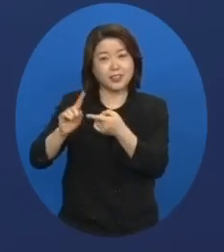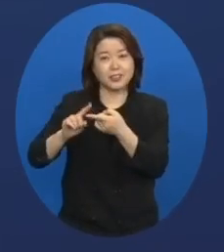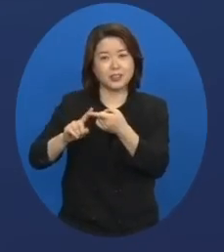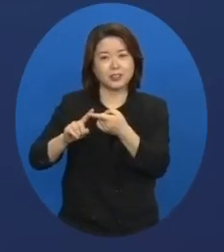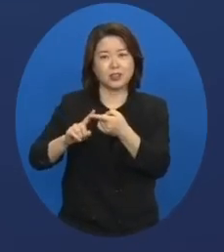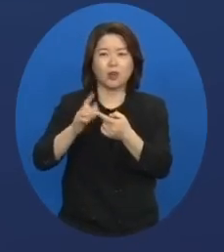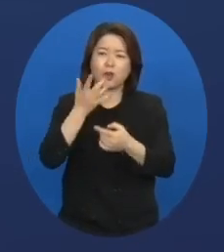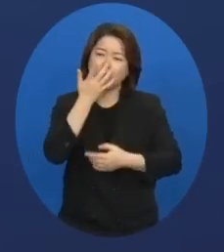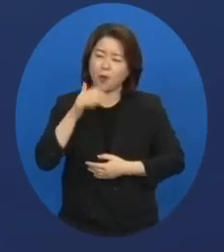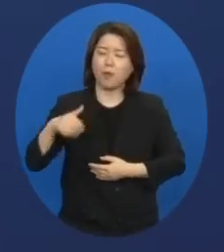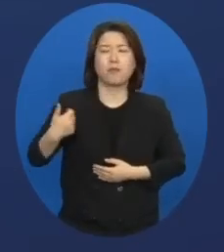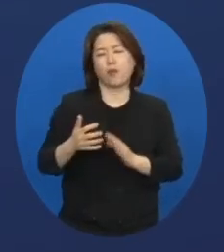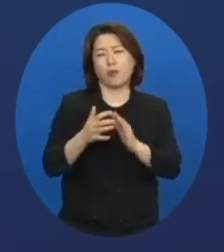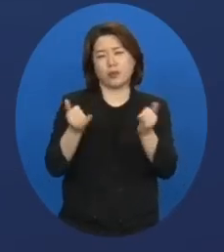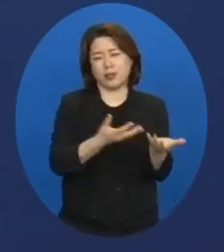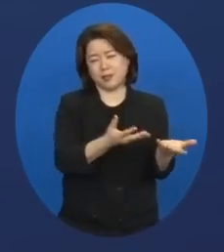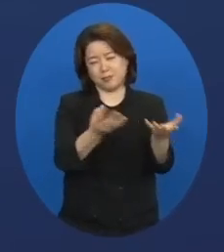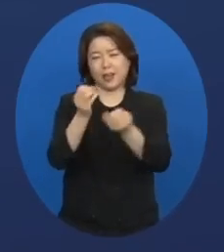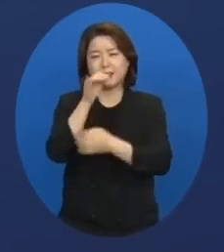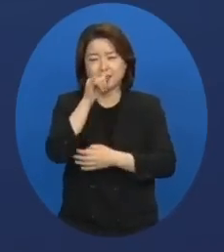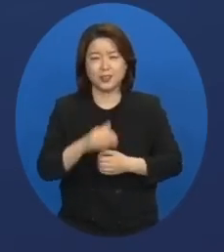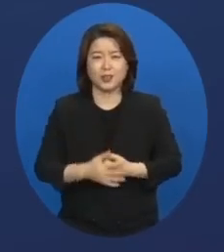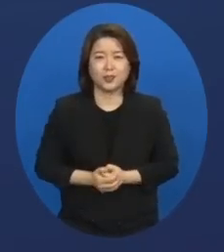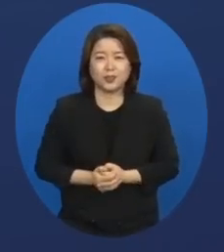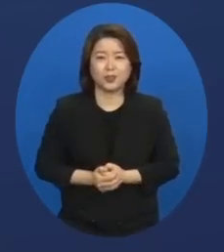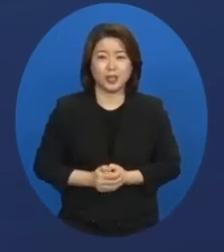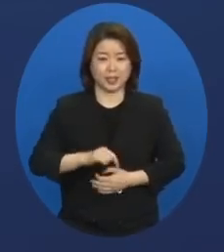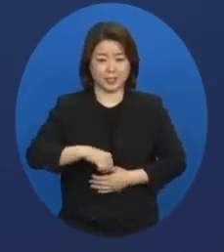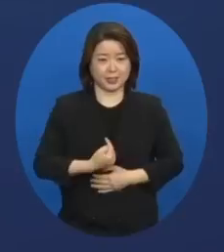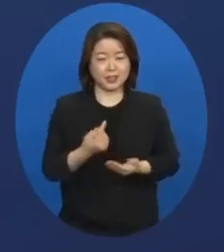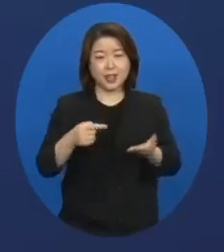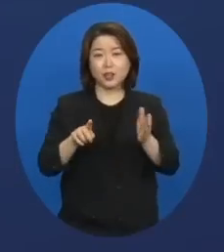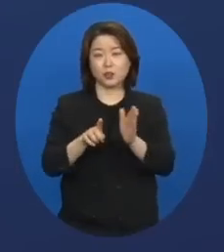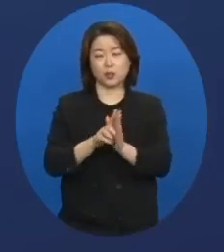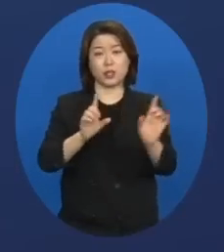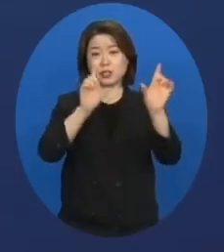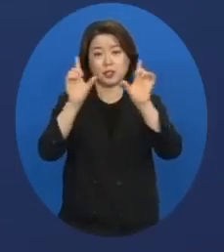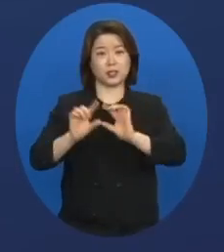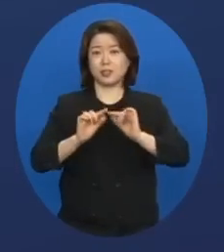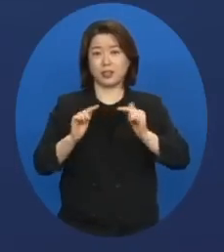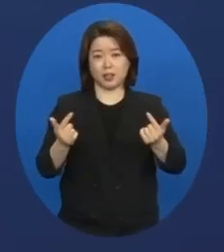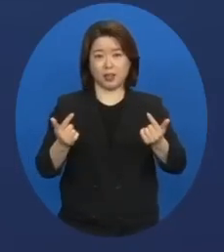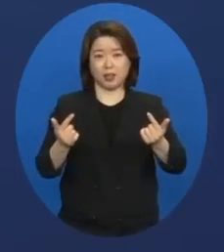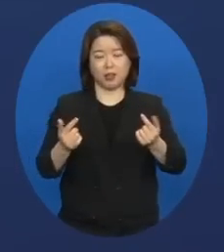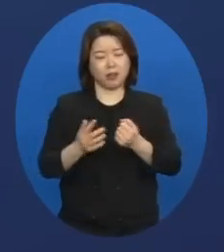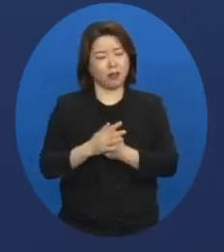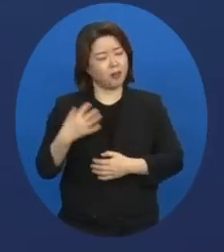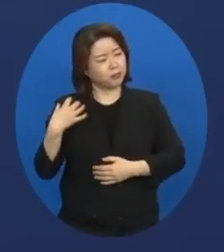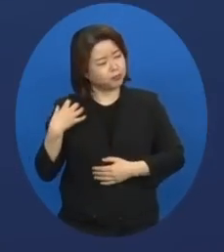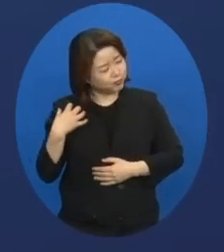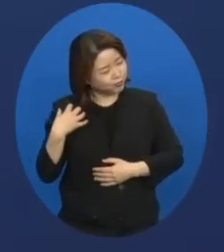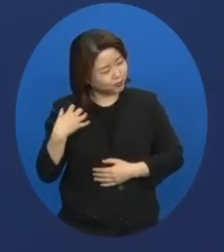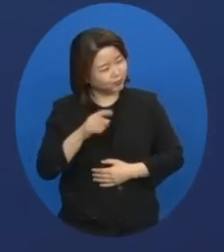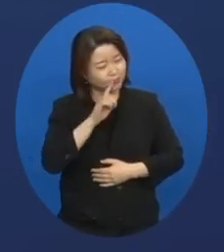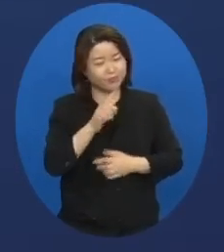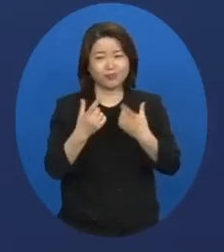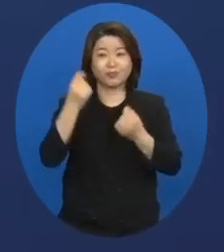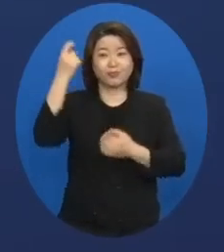모르는 것 같습니다. 자기를 위해서 살지 않는다. 부담스러운 말처럼